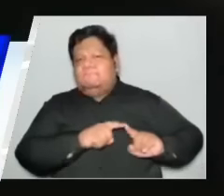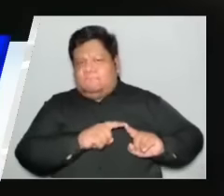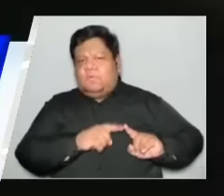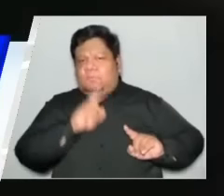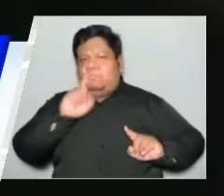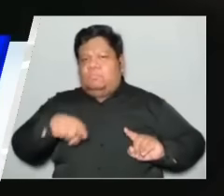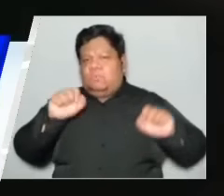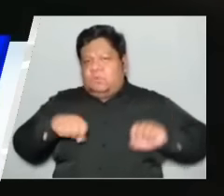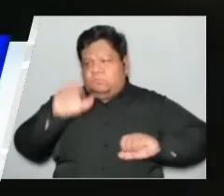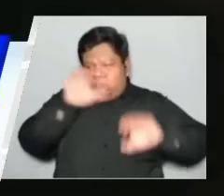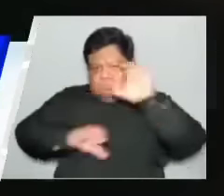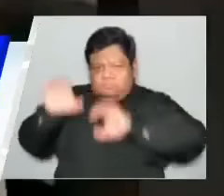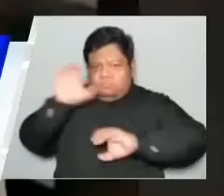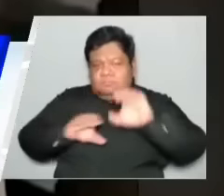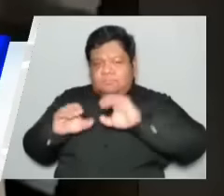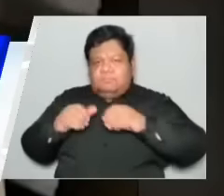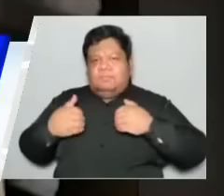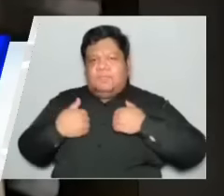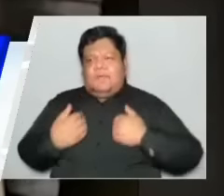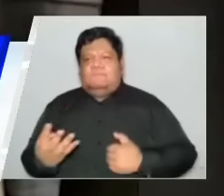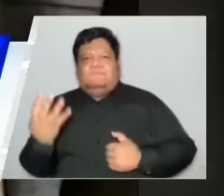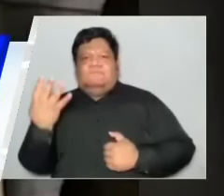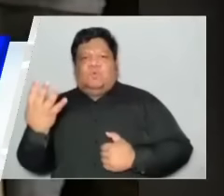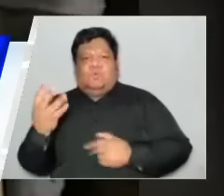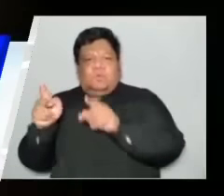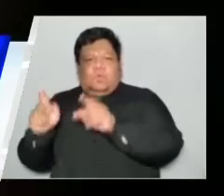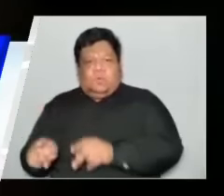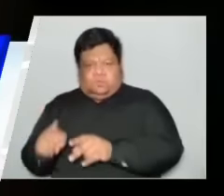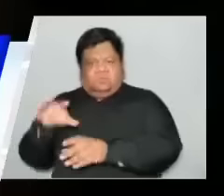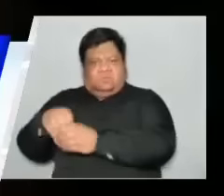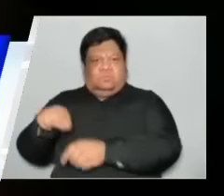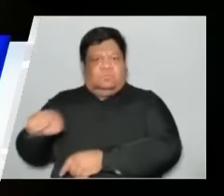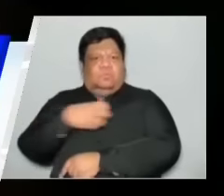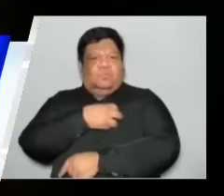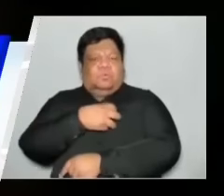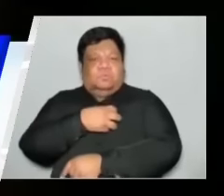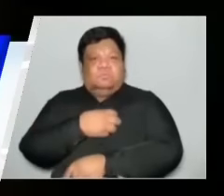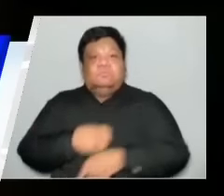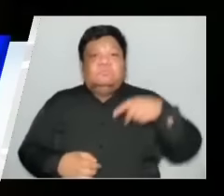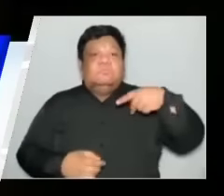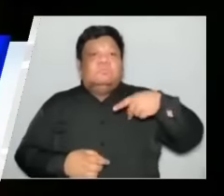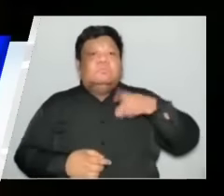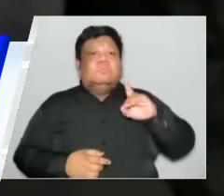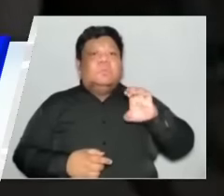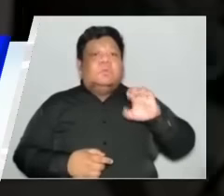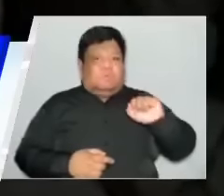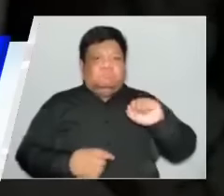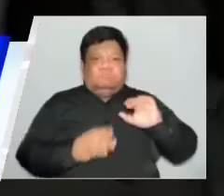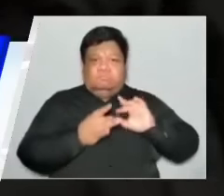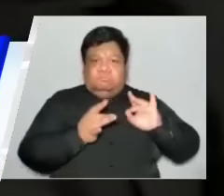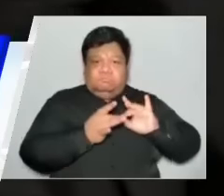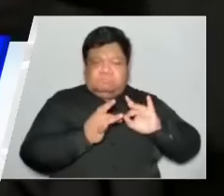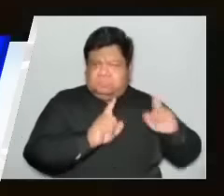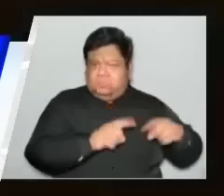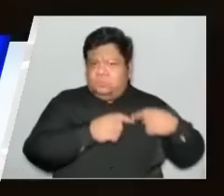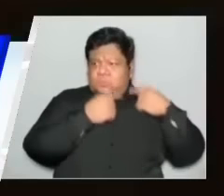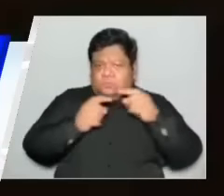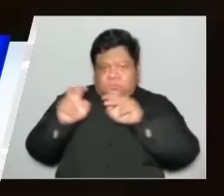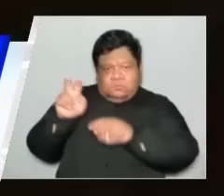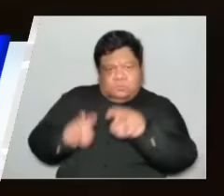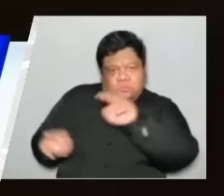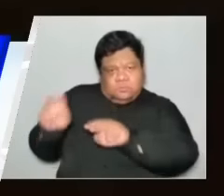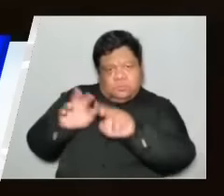kabilang ang isang aktibong pulis. Ayon sa PIDEA Region 10, matagal na nilang minomonitor ang mga sospek dahil sa pagkakaugnay sa